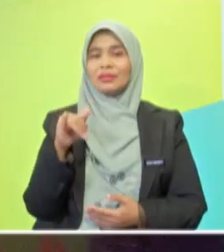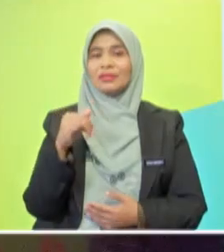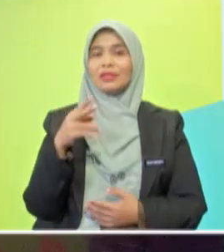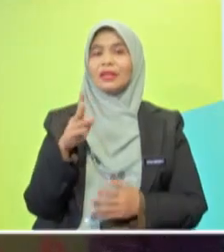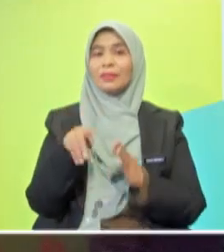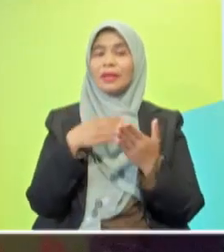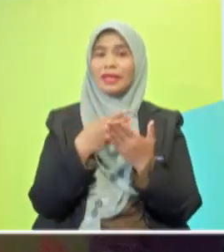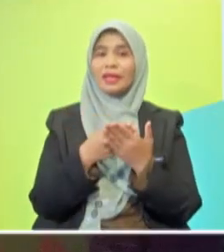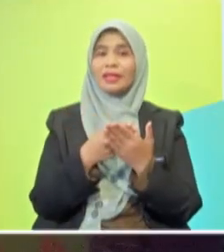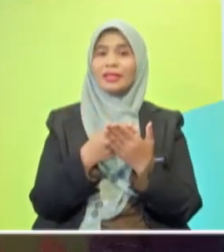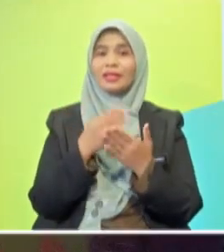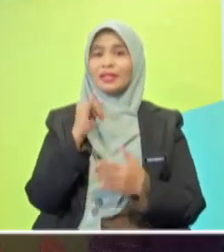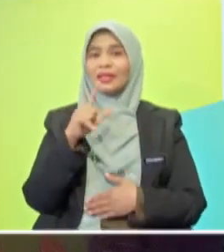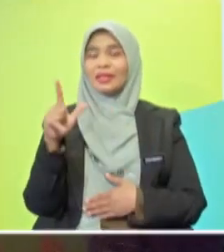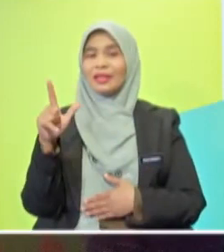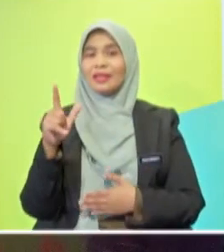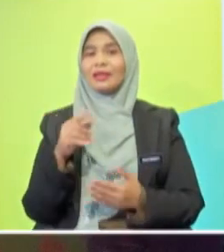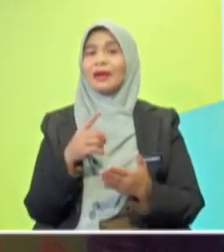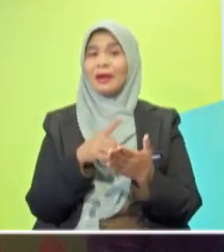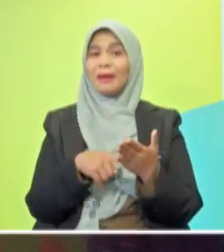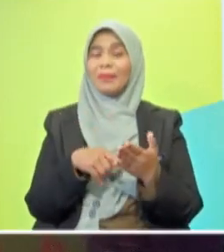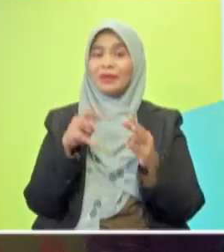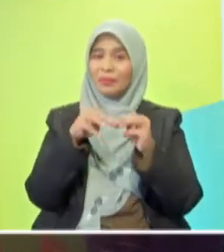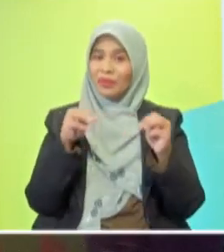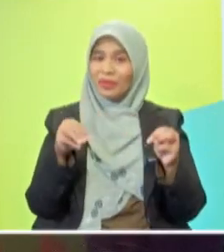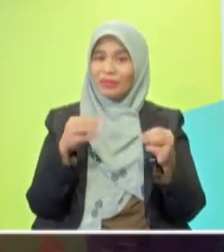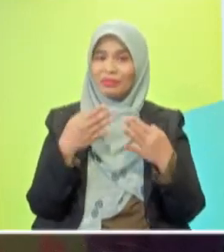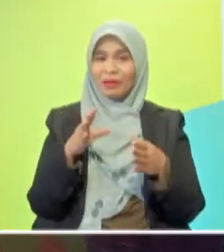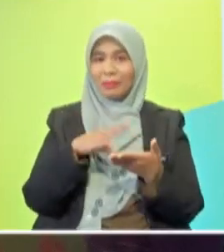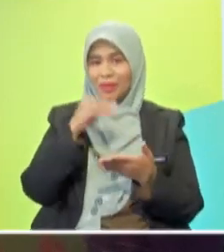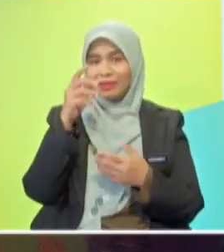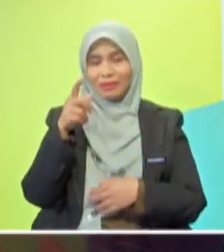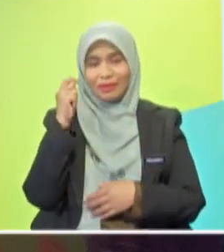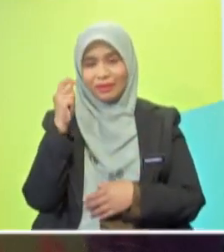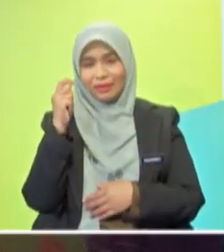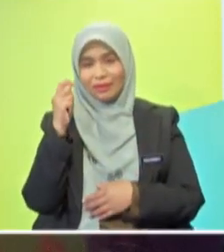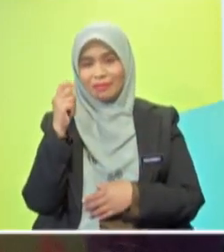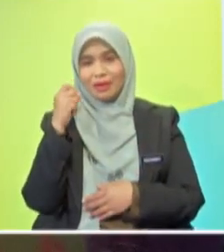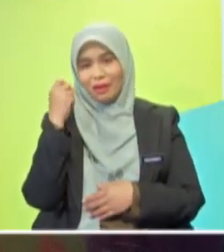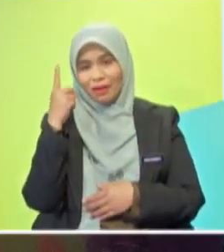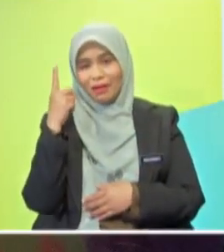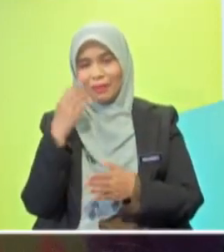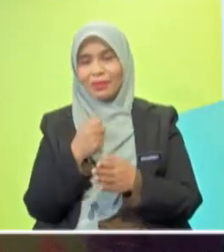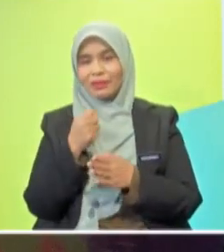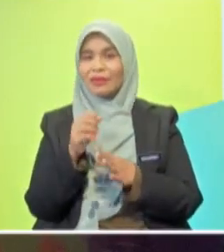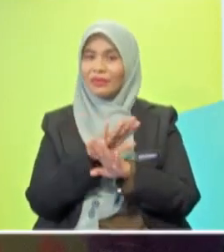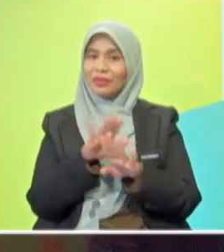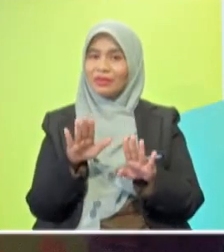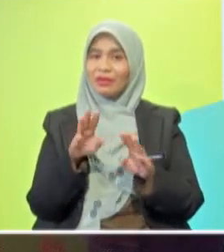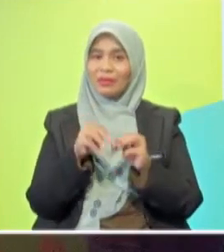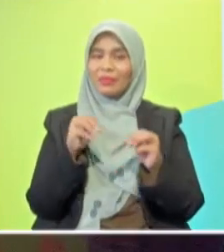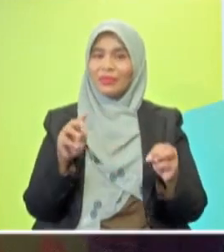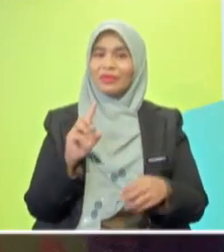Hikmahnya okey kita tanya murid. Kita lihat murid kita dah belajar tadi, faham tak murid kita? Okey, Ustazah nak